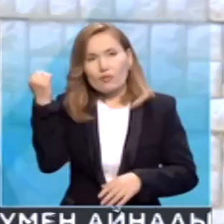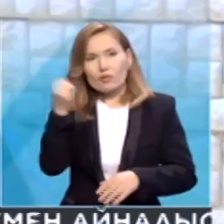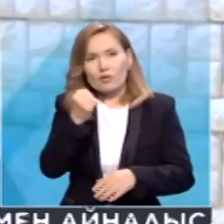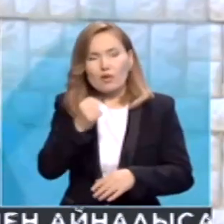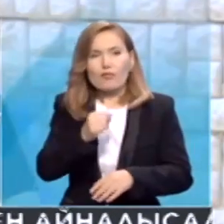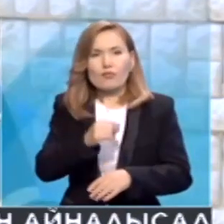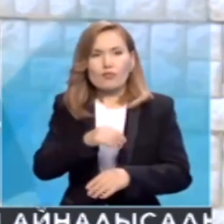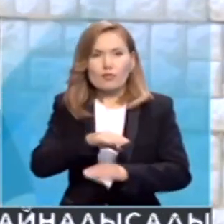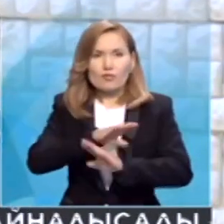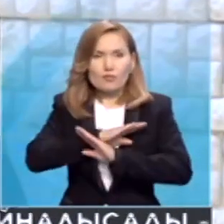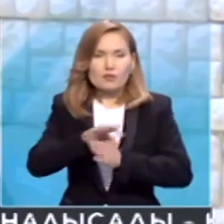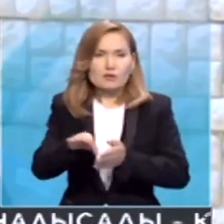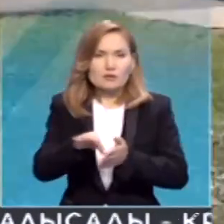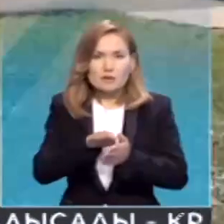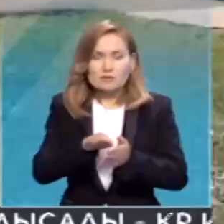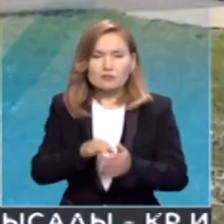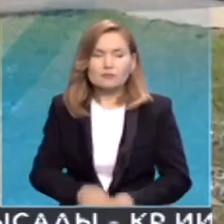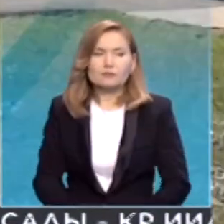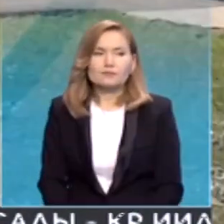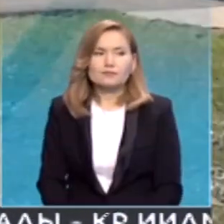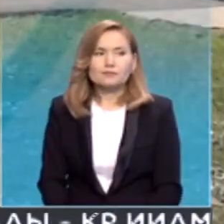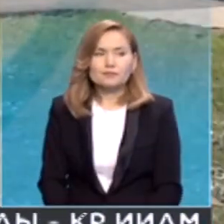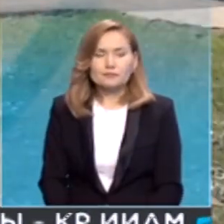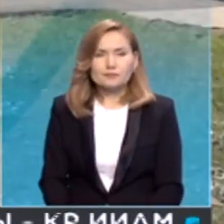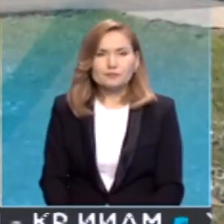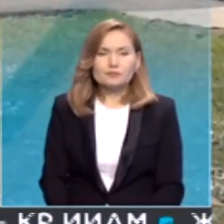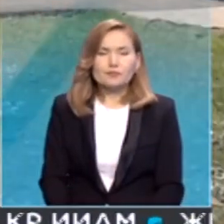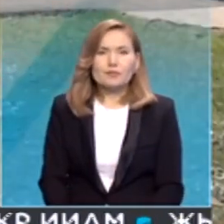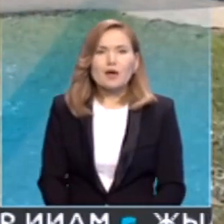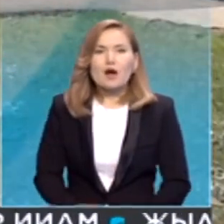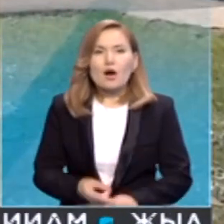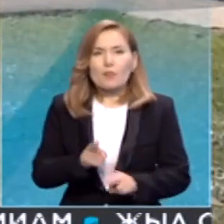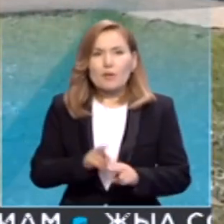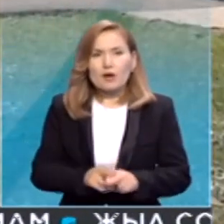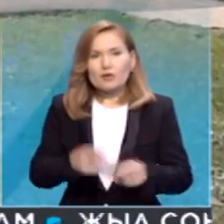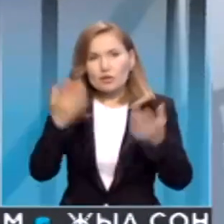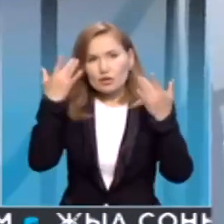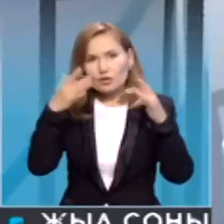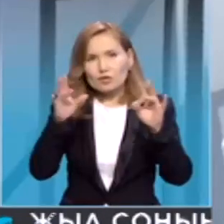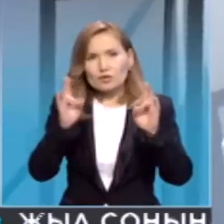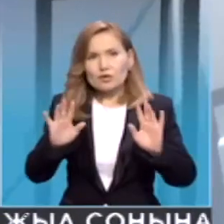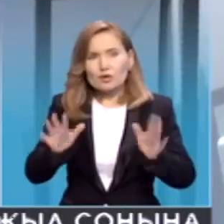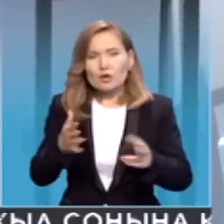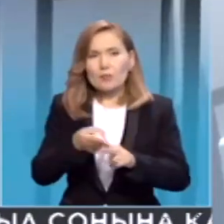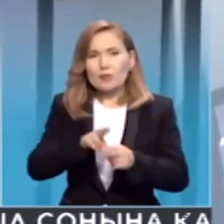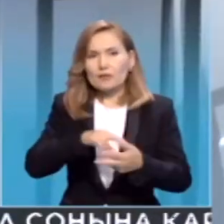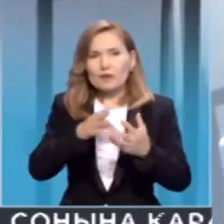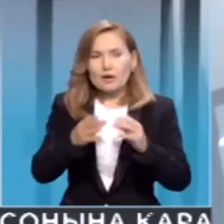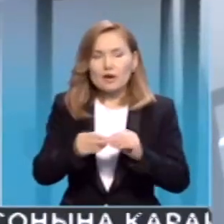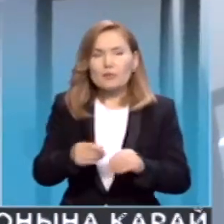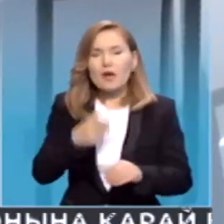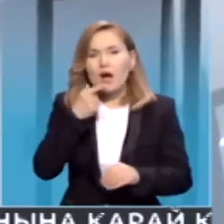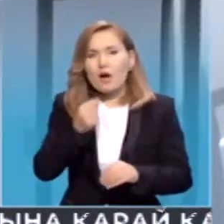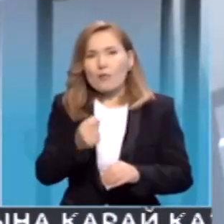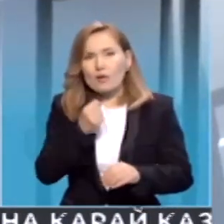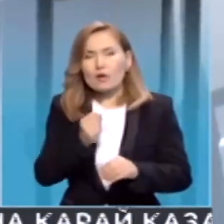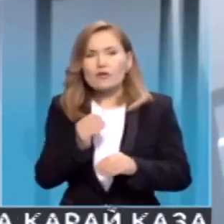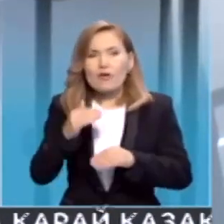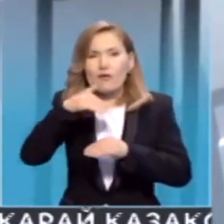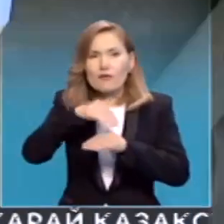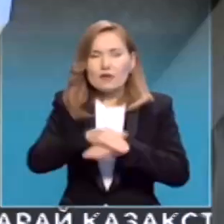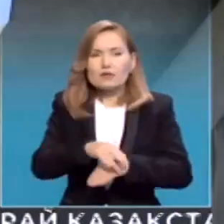тексеру іс-шаралары өткізілуде. Бұл жазатайым жағдай, бірақ демалыстағы аға сержанттың кешкілік уақытта